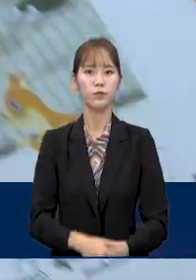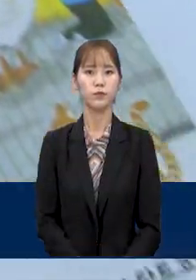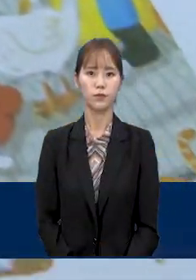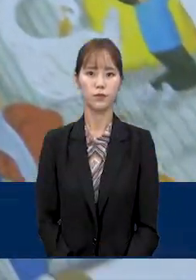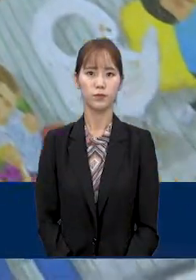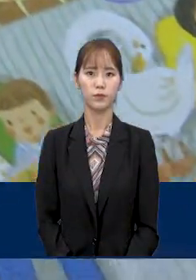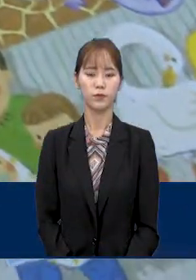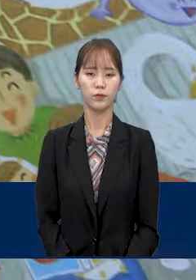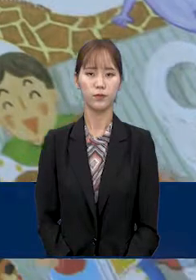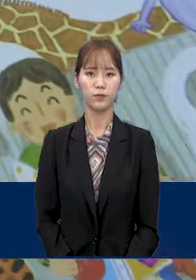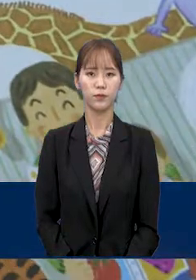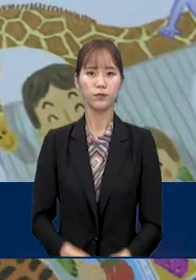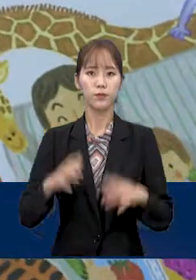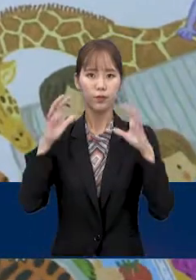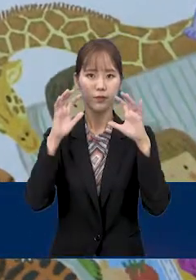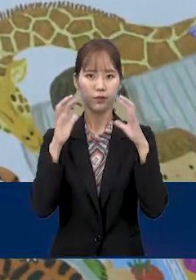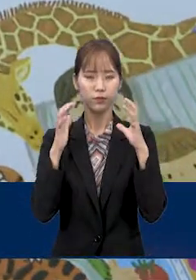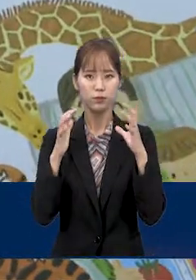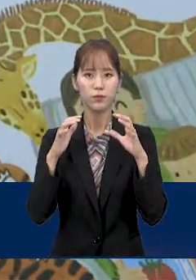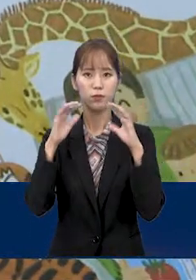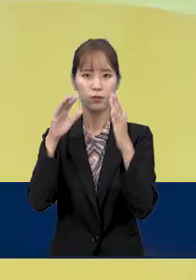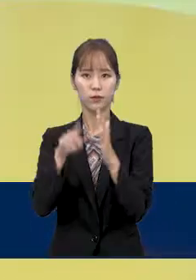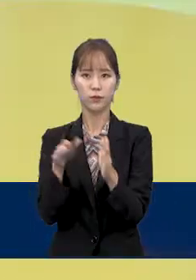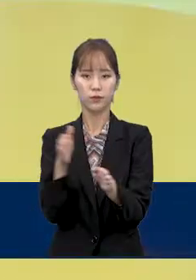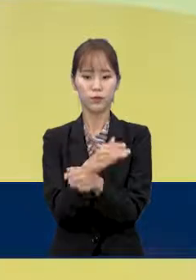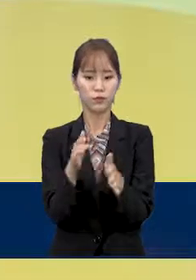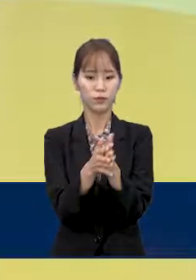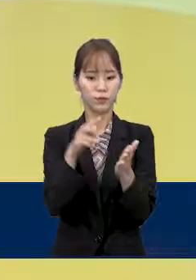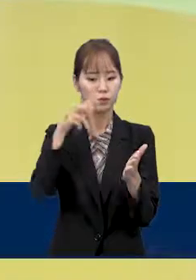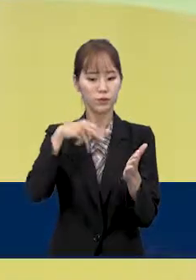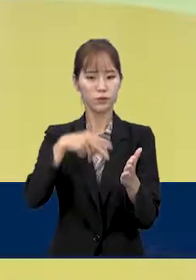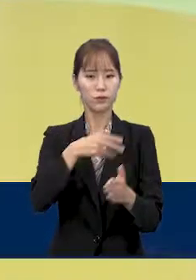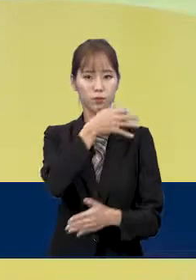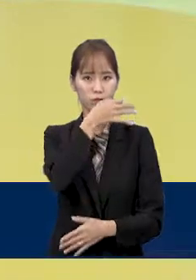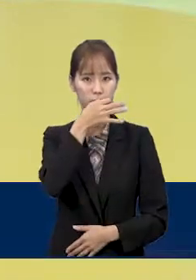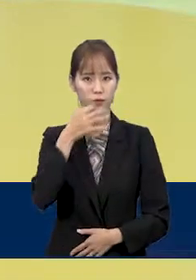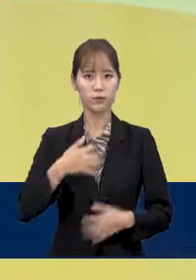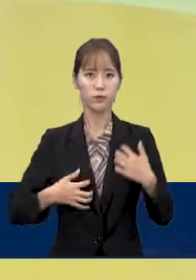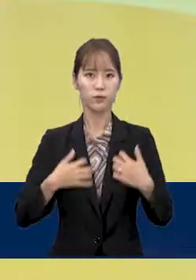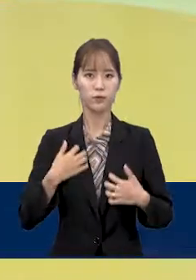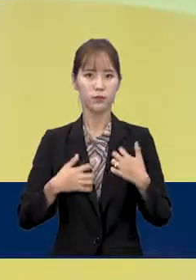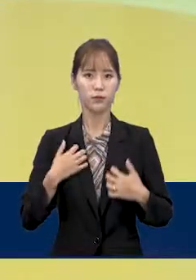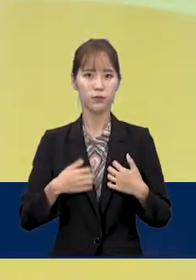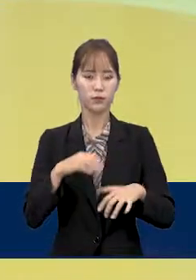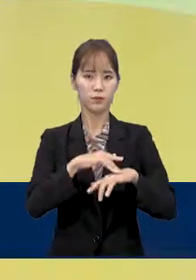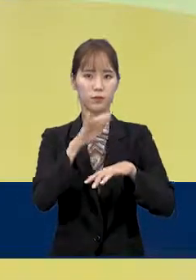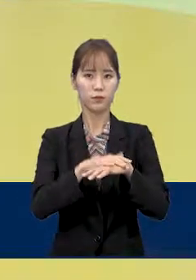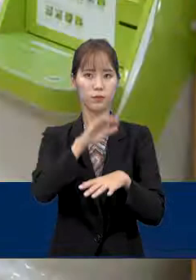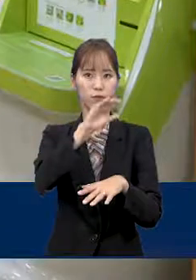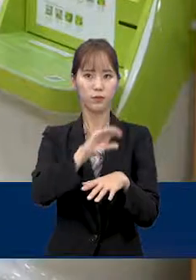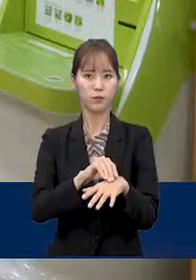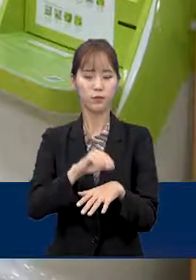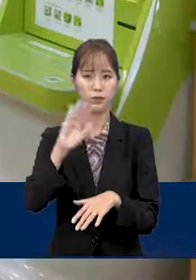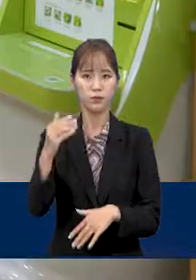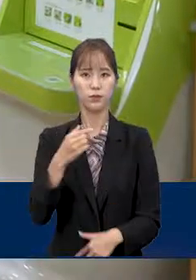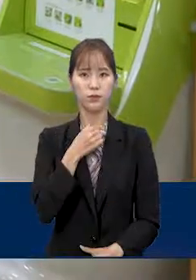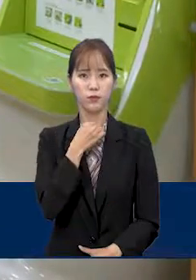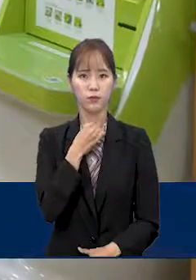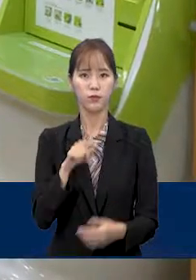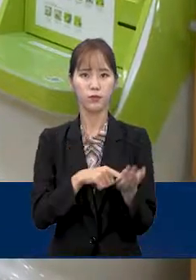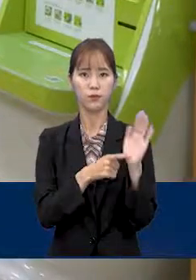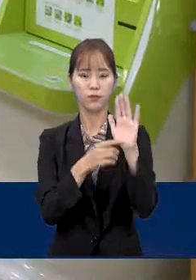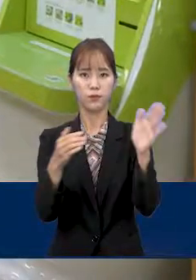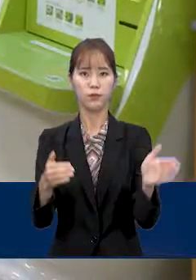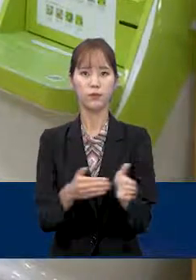됩니다. 구는 아이들이 어린 시절부터 책에 대한 즐거운 경험으로 평생 독서 습관을 형성하는 데 도움이